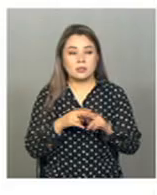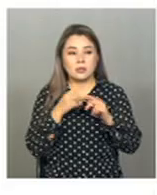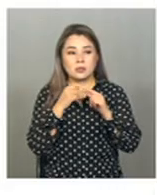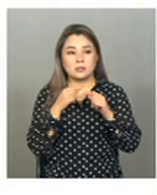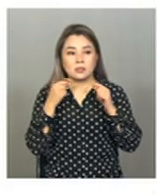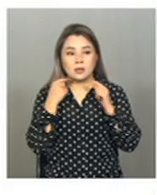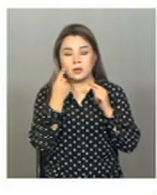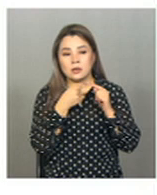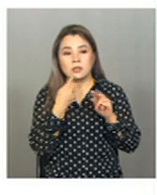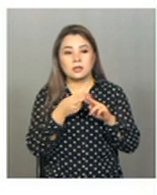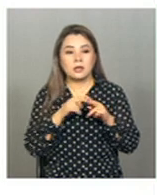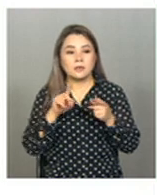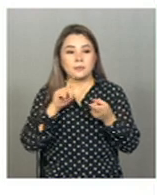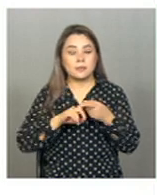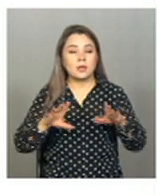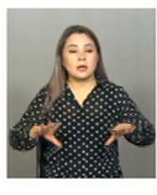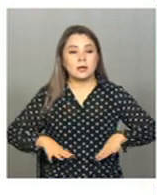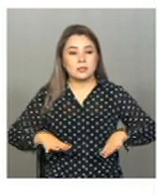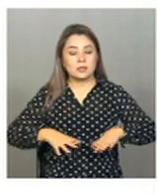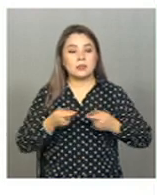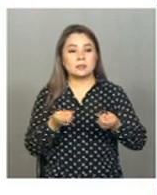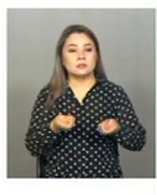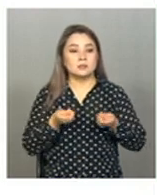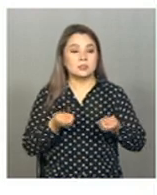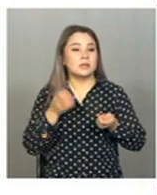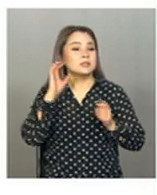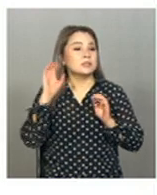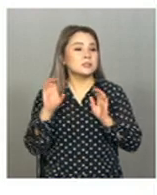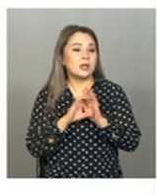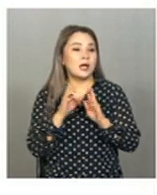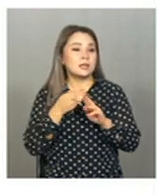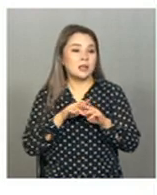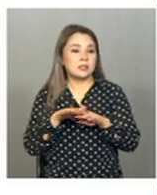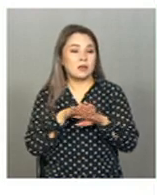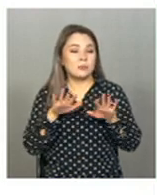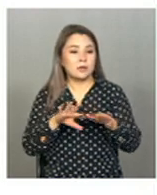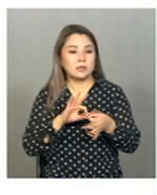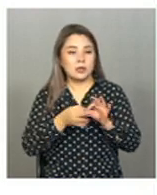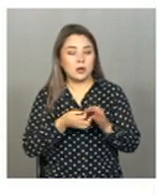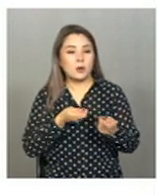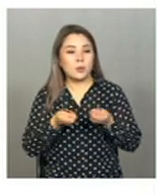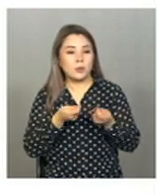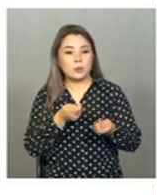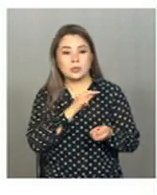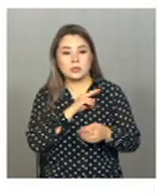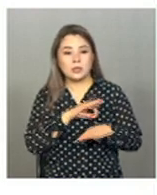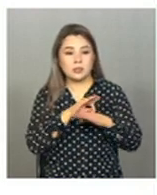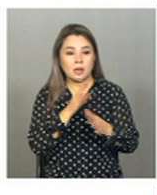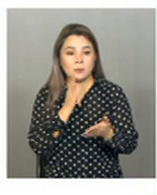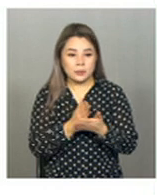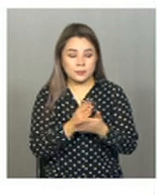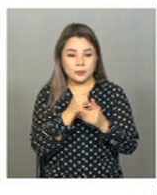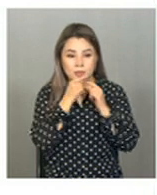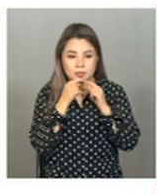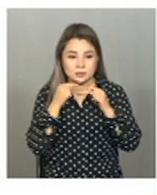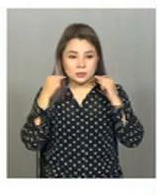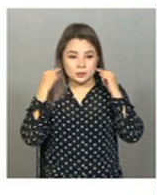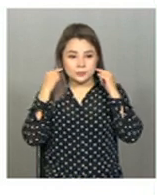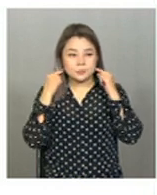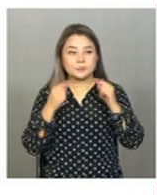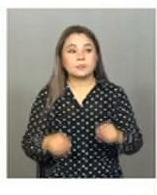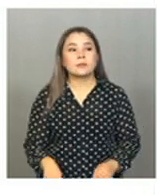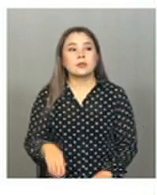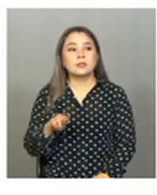арқылы ат басын ырыққа көндіру үшін қолданылады. Ал тізгін, жүгеннің бір